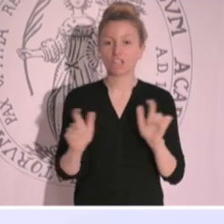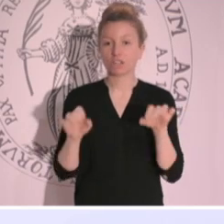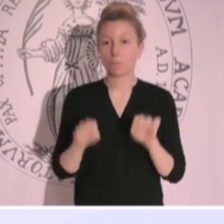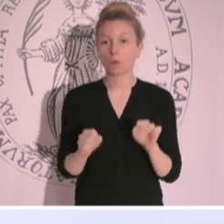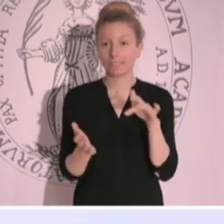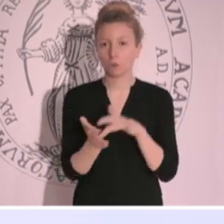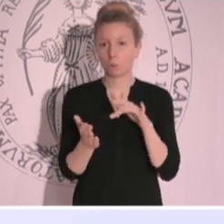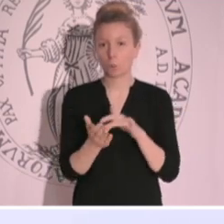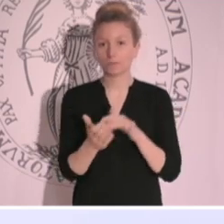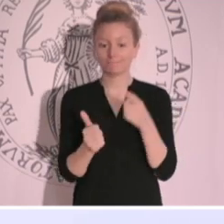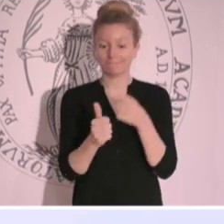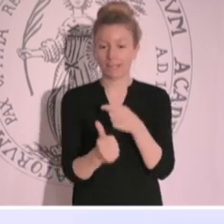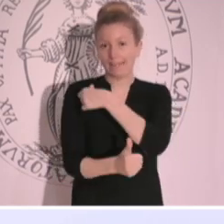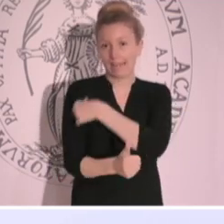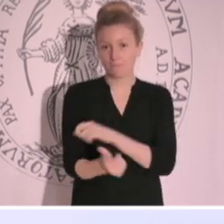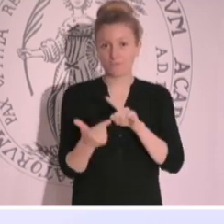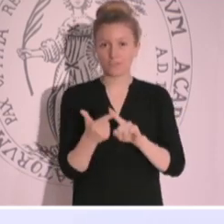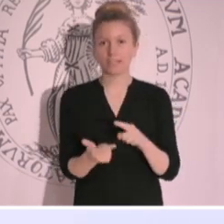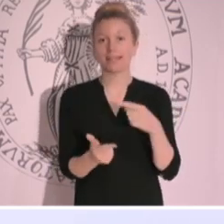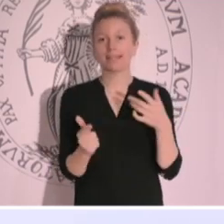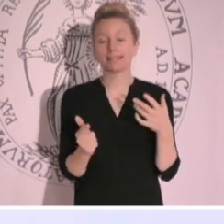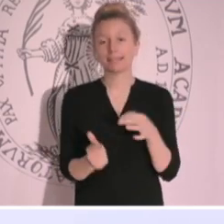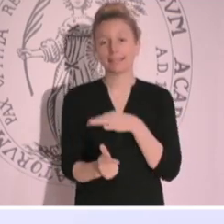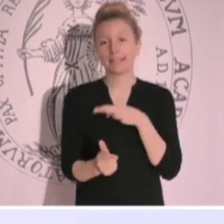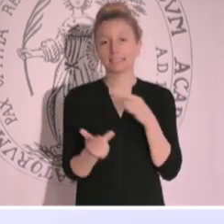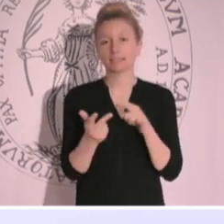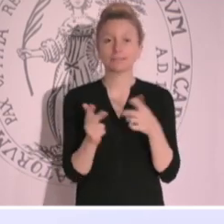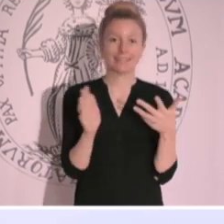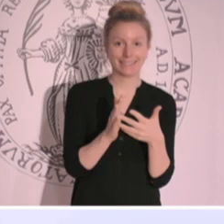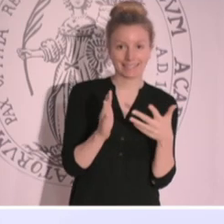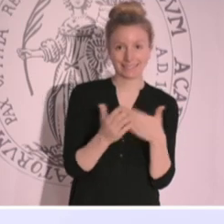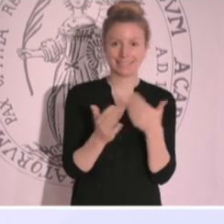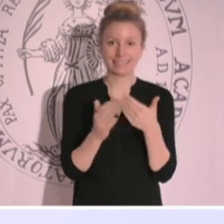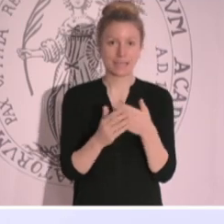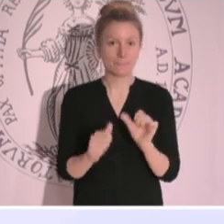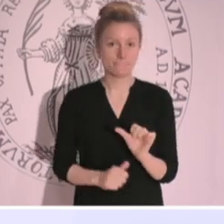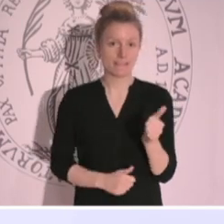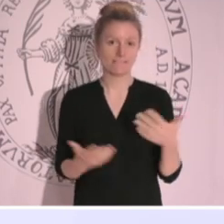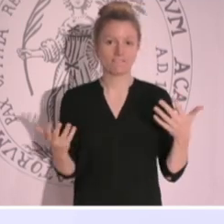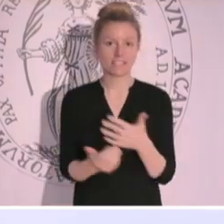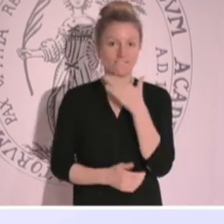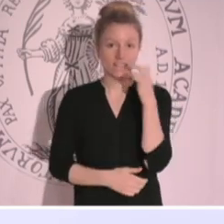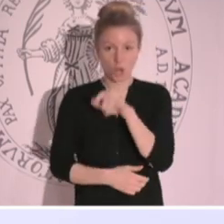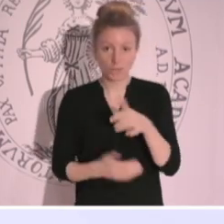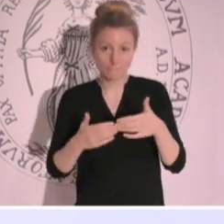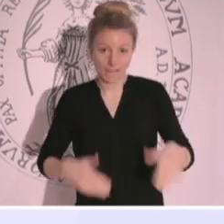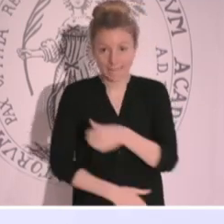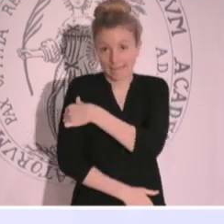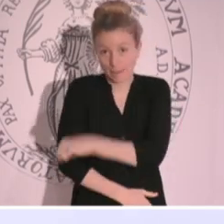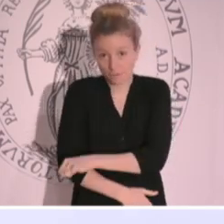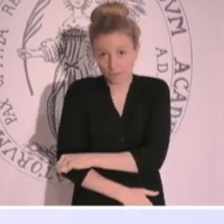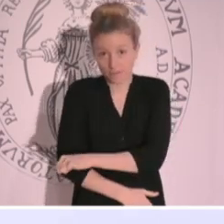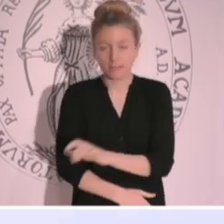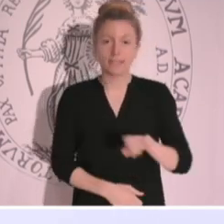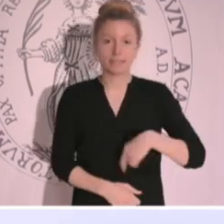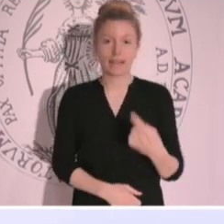getestet ist. Und am besten ist, wenn sich viele impfen lassen. Das ist der Schlüssel, um noch mehr möglich zu machen in unserem Land. Wir haben eine